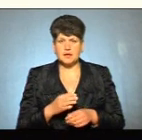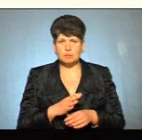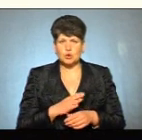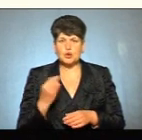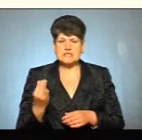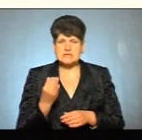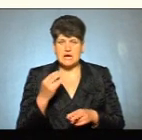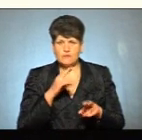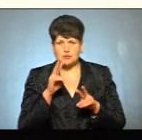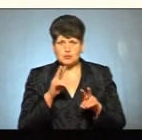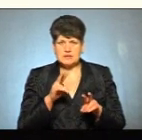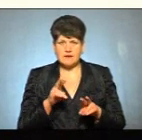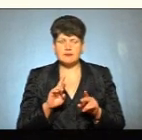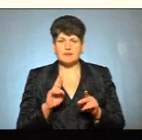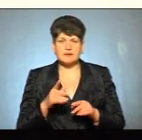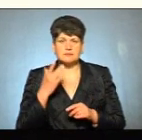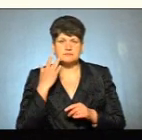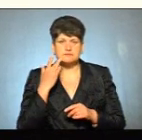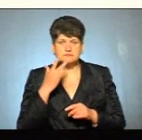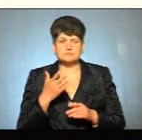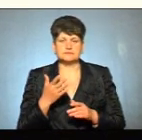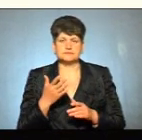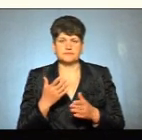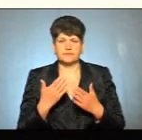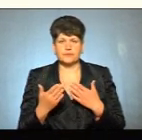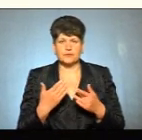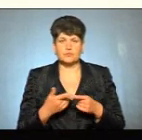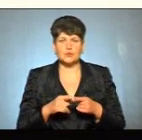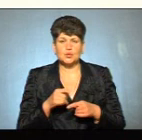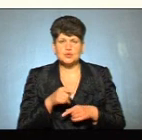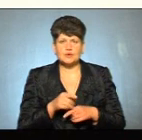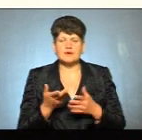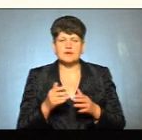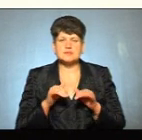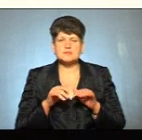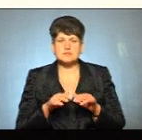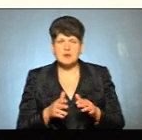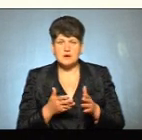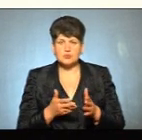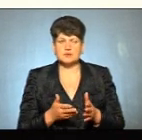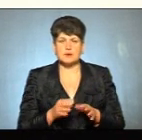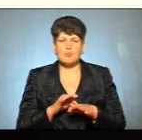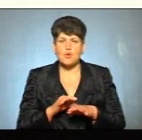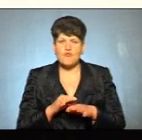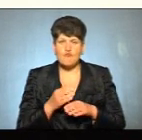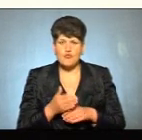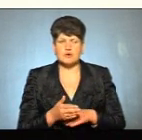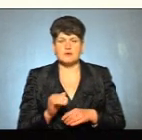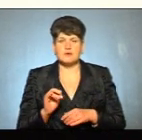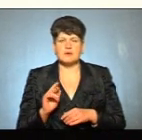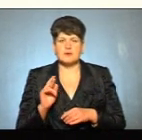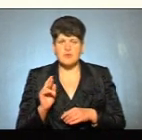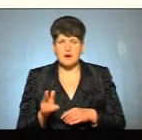цікаво спостерігати, як Сполучені Штати реагують на це, які заходи проводяться, і як